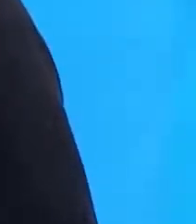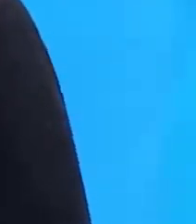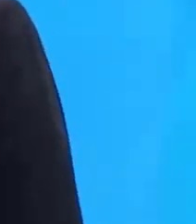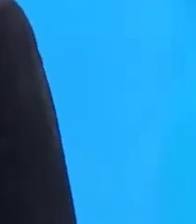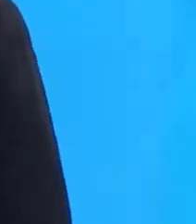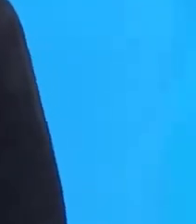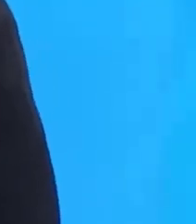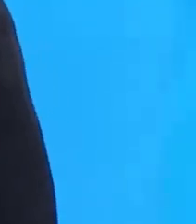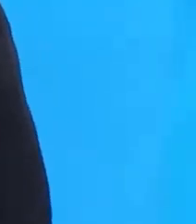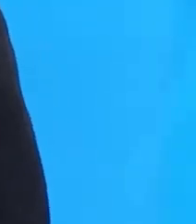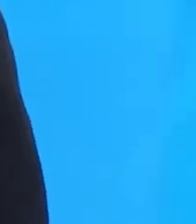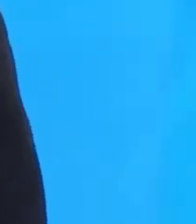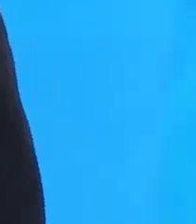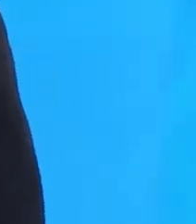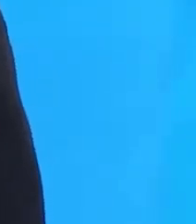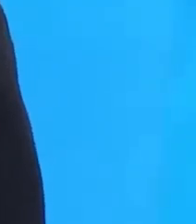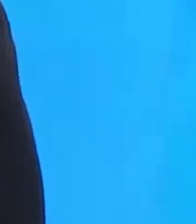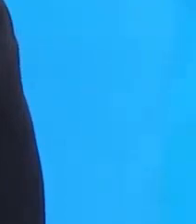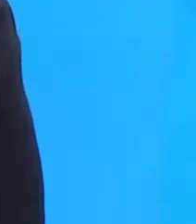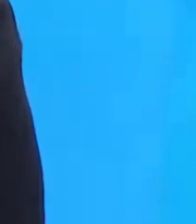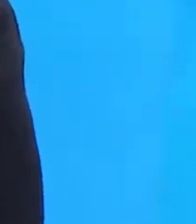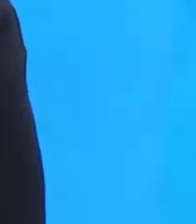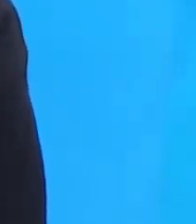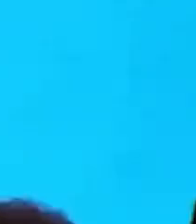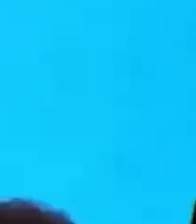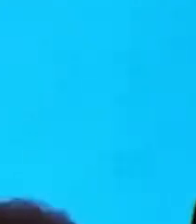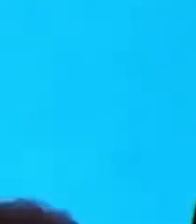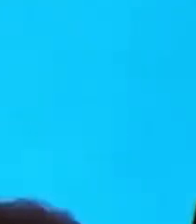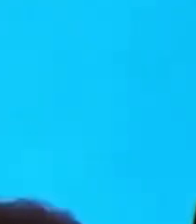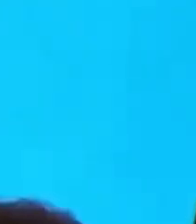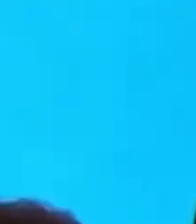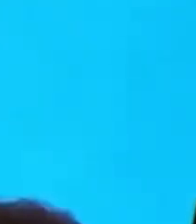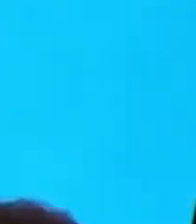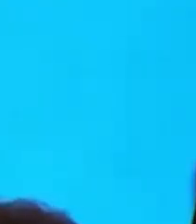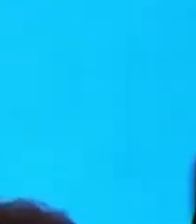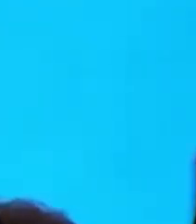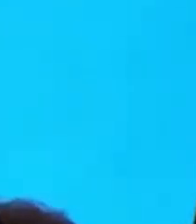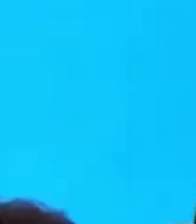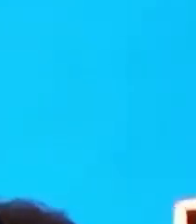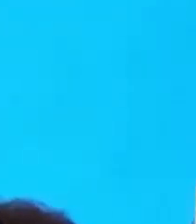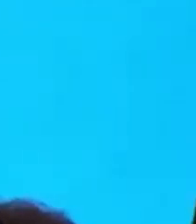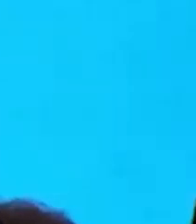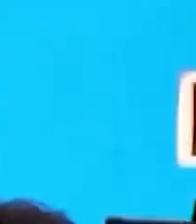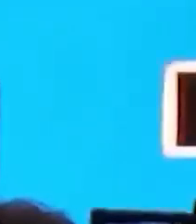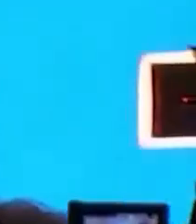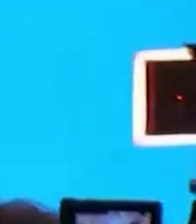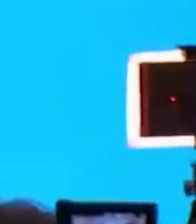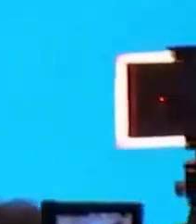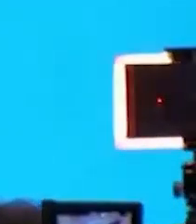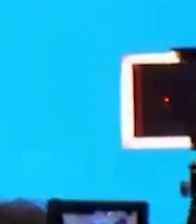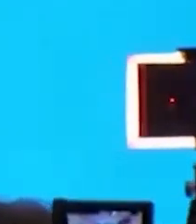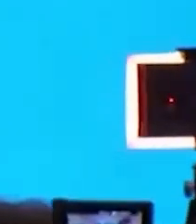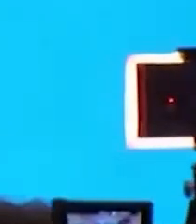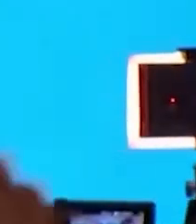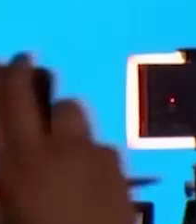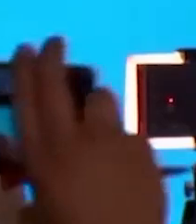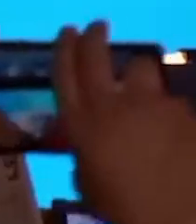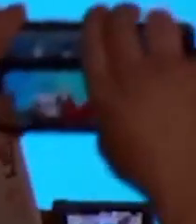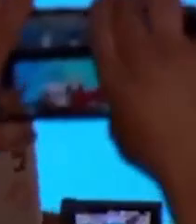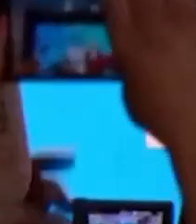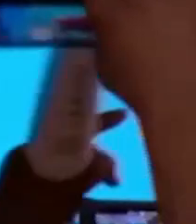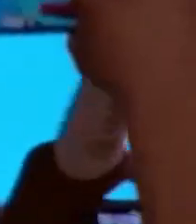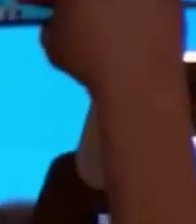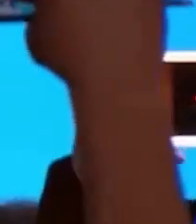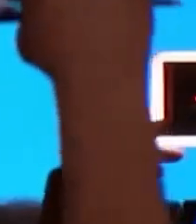รที่กำลังจะมีในกลางปีนี้ค่ะอีก 2-3 เดือนที่จะถึงนี้เนี่ยแหละนะคะเรามาดูกันดีกว่าว่าคนฝรั่งเศสรู้